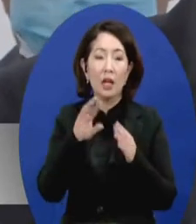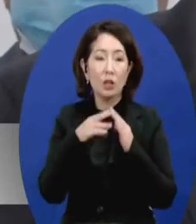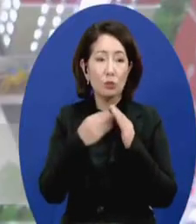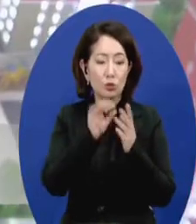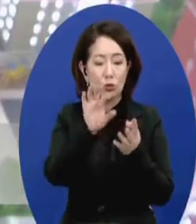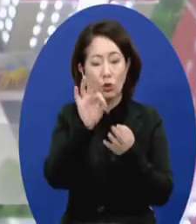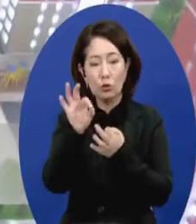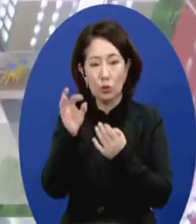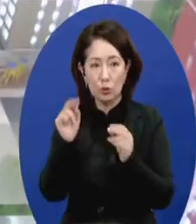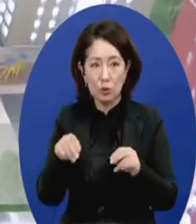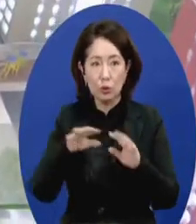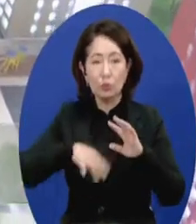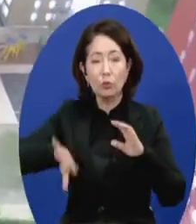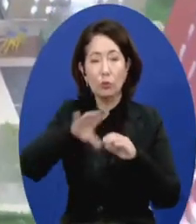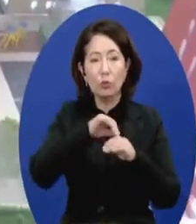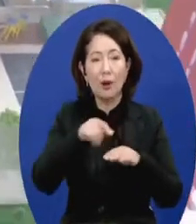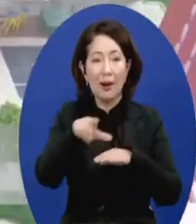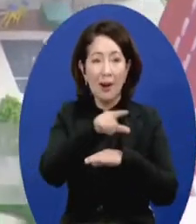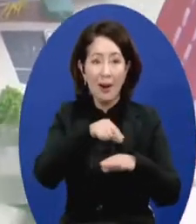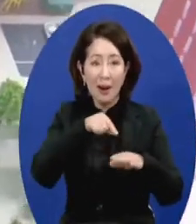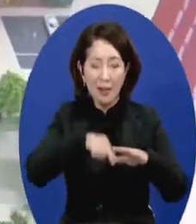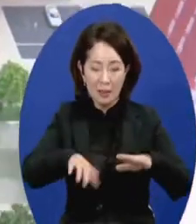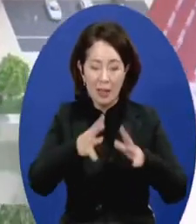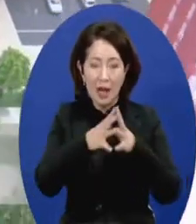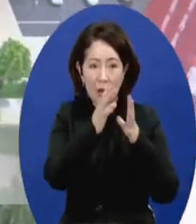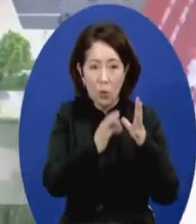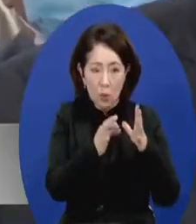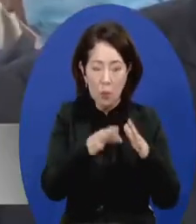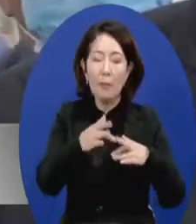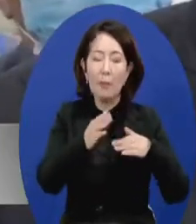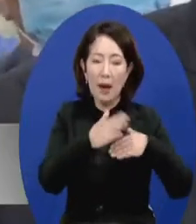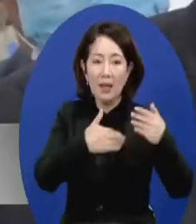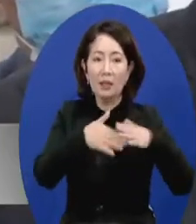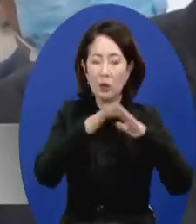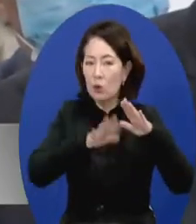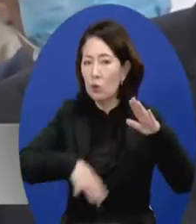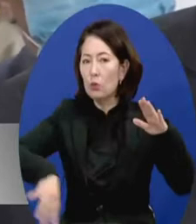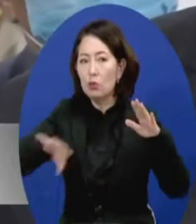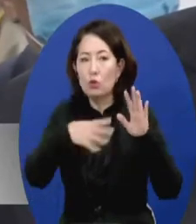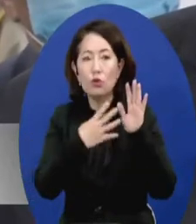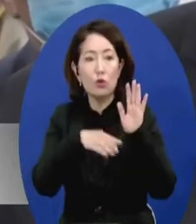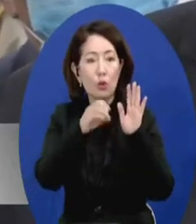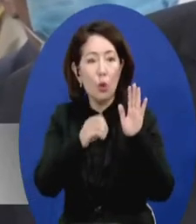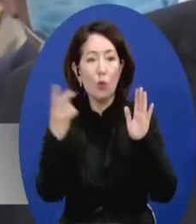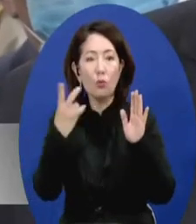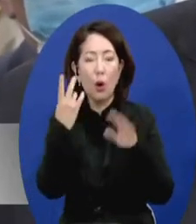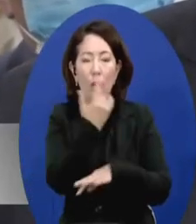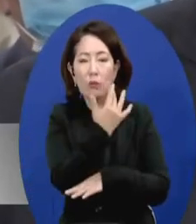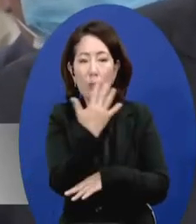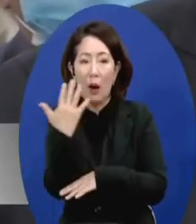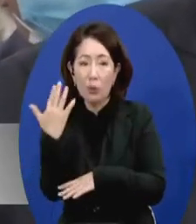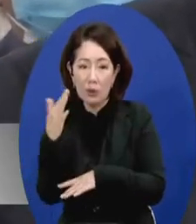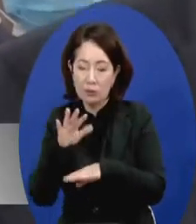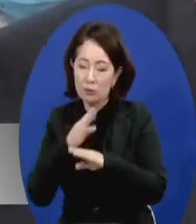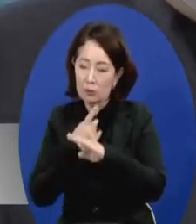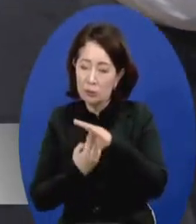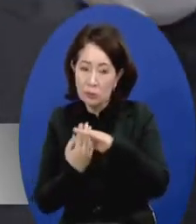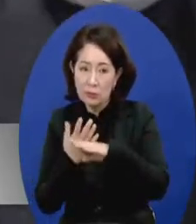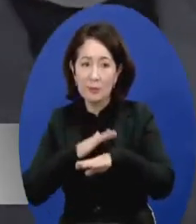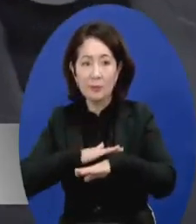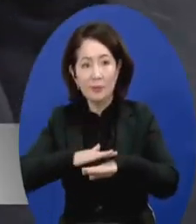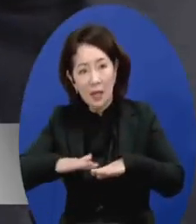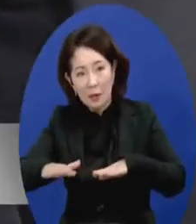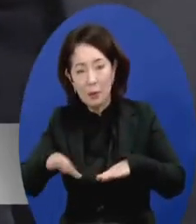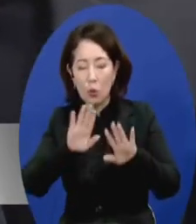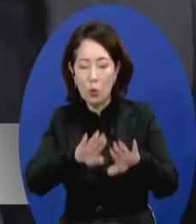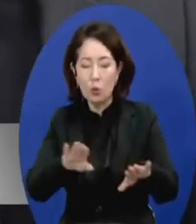айлын сонголттой байгаа. Нийтдээ газрынхан 10% нь л барилгач талбай. Бусад 90% нь ногоон байгууламж, за зам